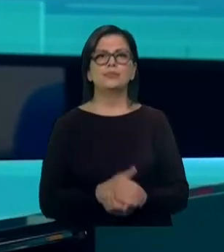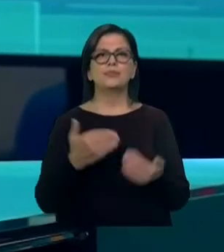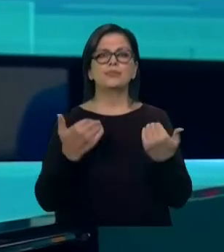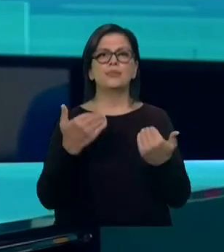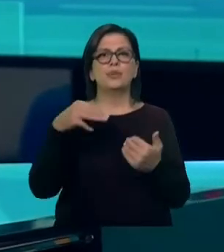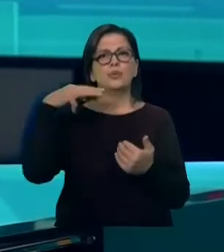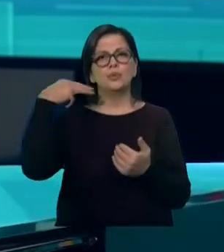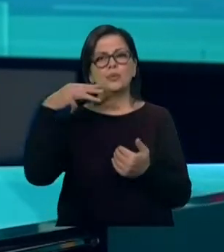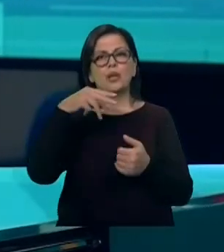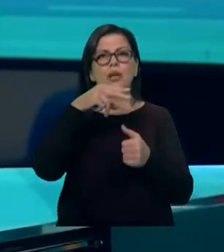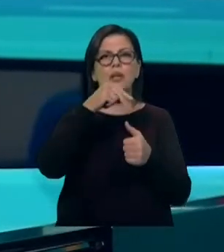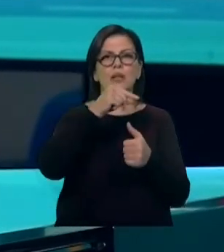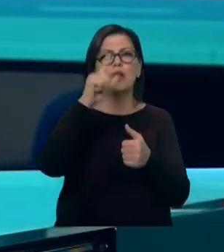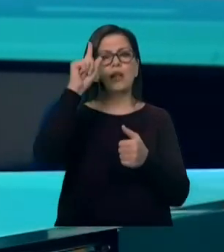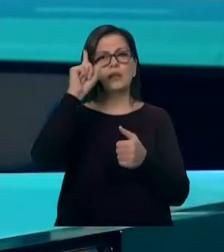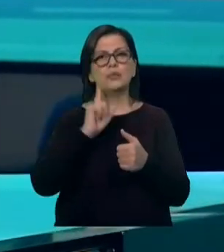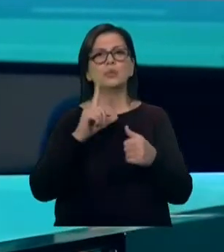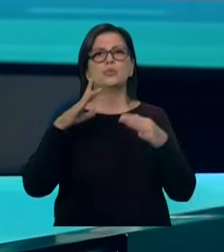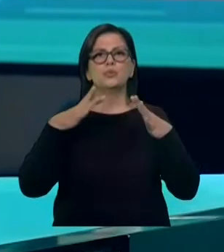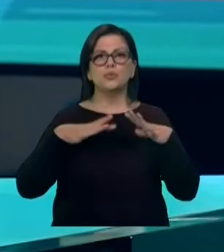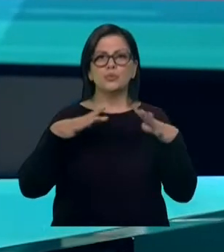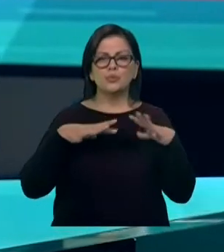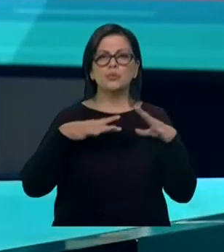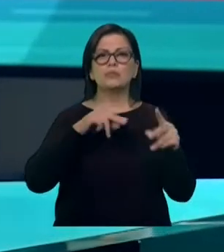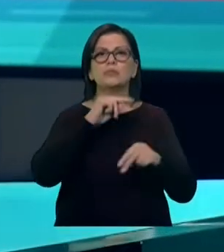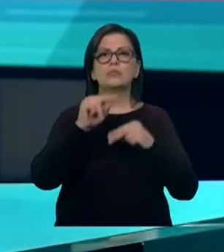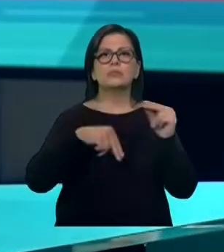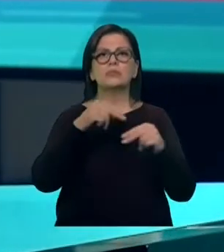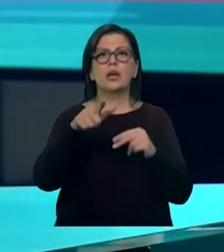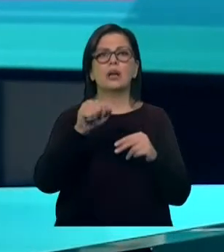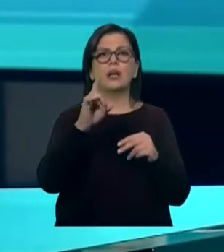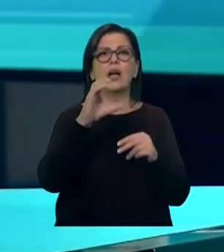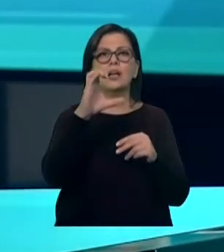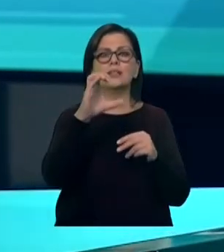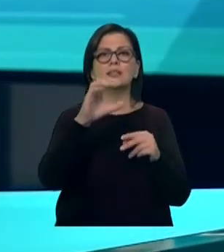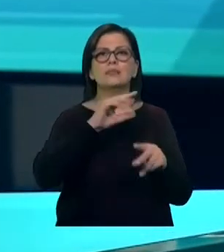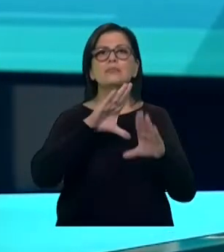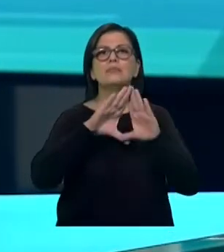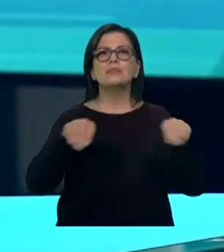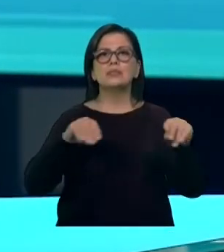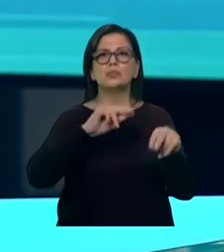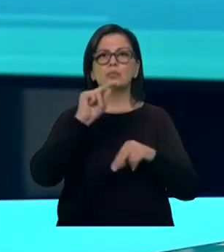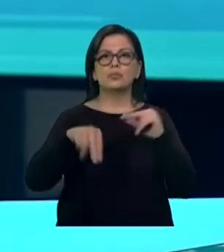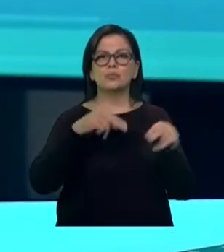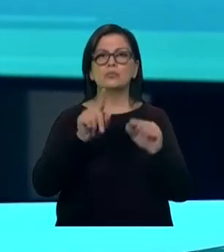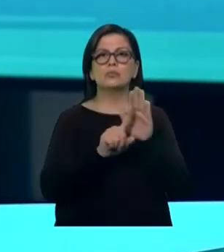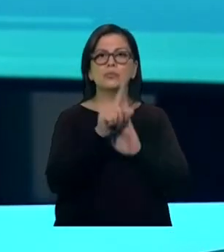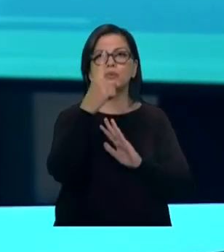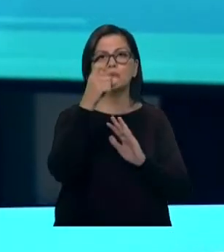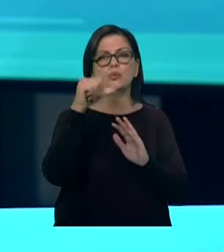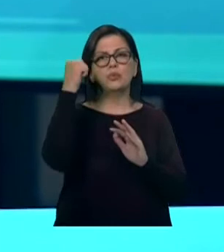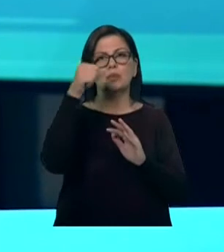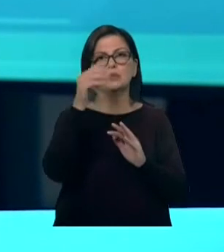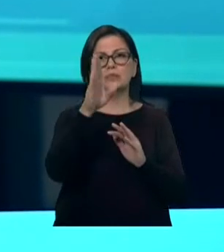Bugün Türkiyə, Ermənistan, Azərbaycan və Gürcüstan arasında imzalanan Qars sülh müqaviləsinin